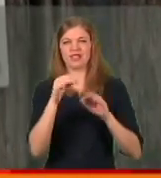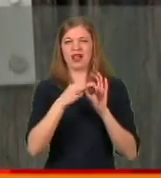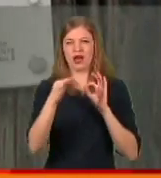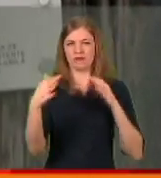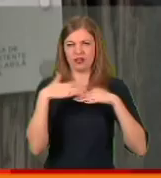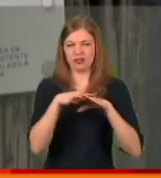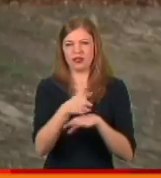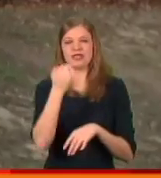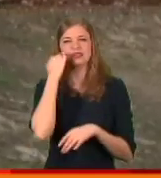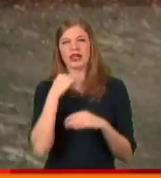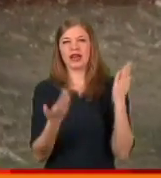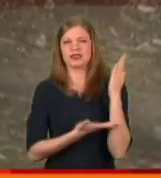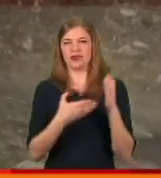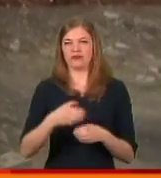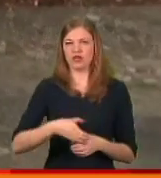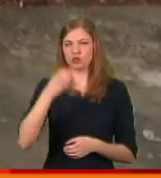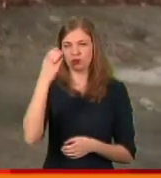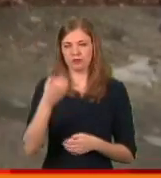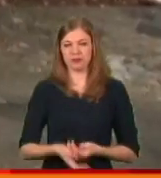кабелів, старезні дерев'яні стовпи.